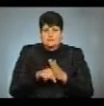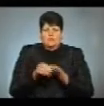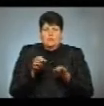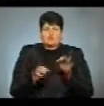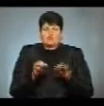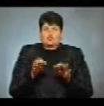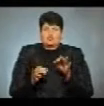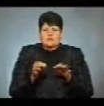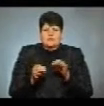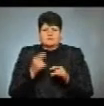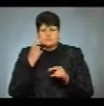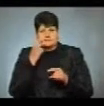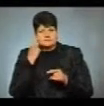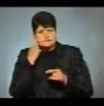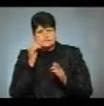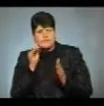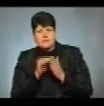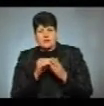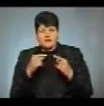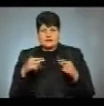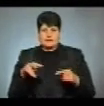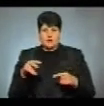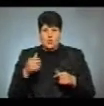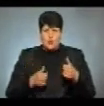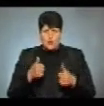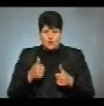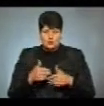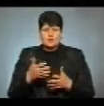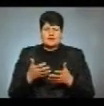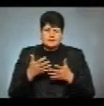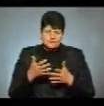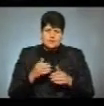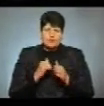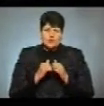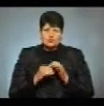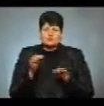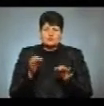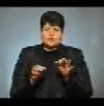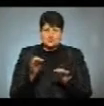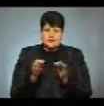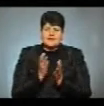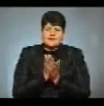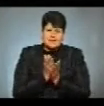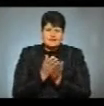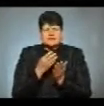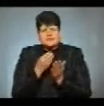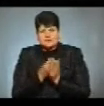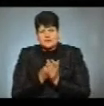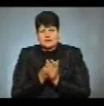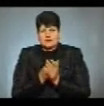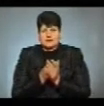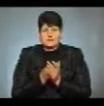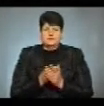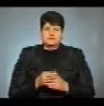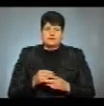котрі судять ті чи інші літературні конкурси. Звісно, в кожного журі є якісь свої преференції, є різні